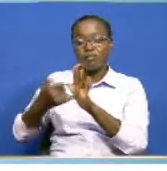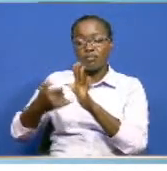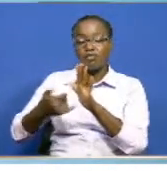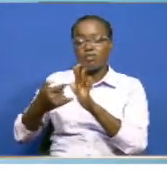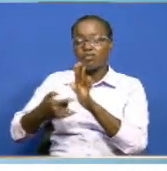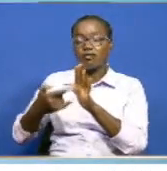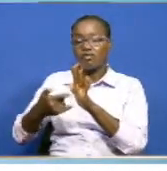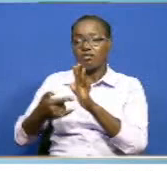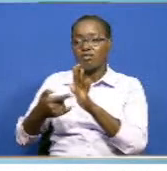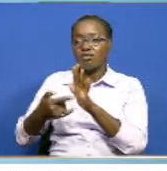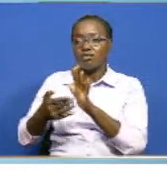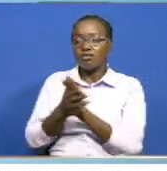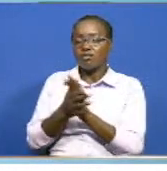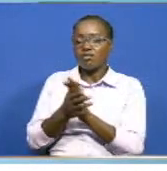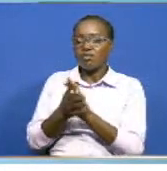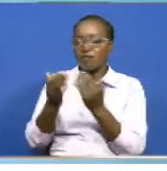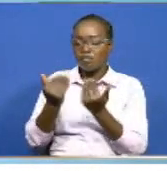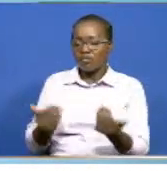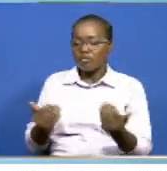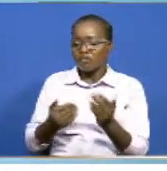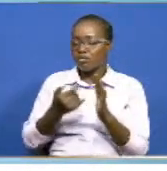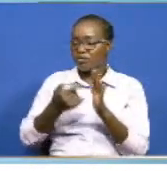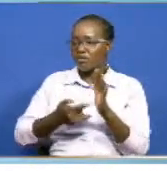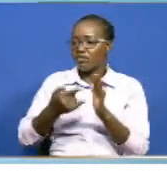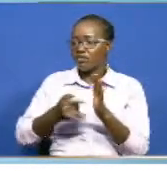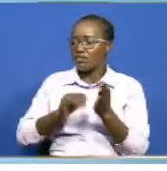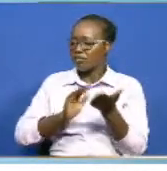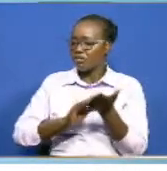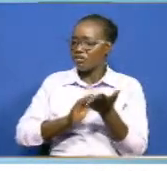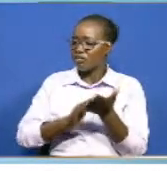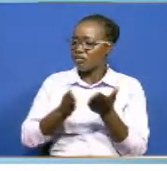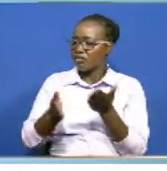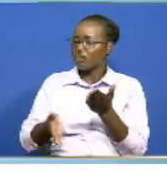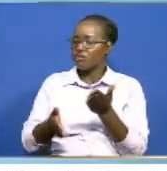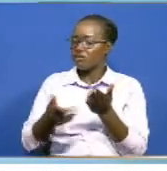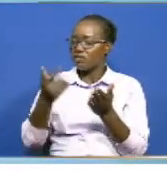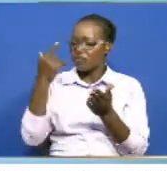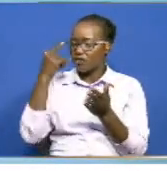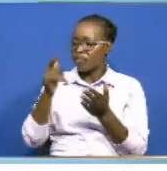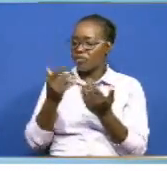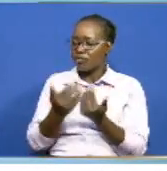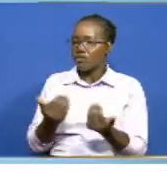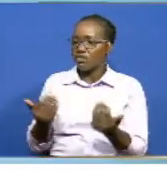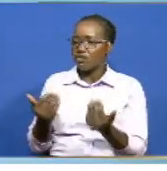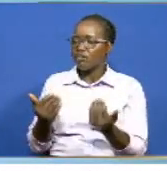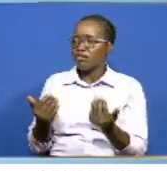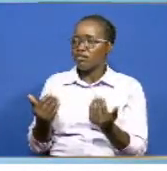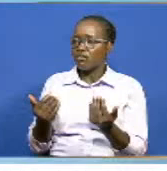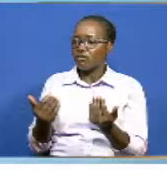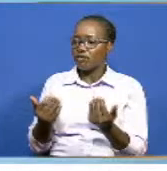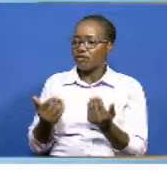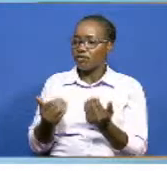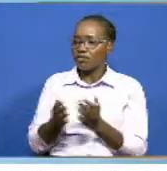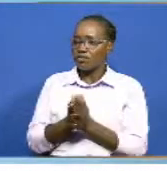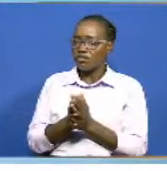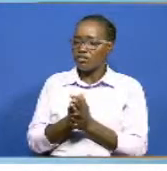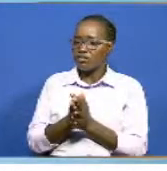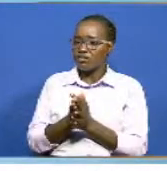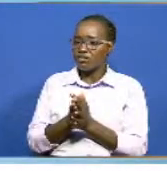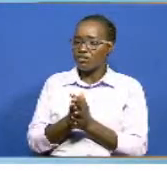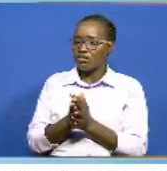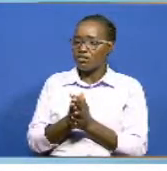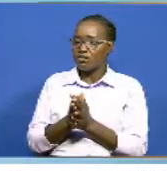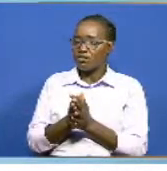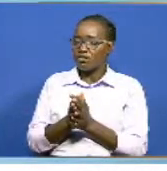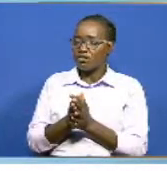ya YouTube ya watoto, yani ile content ambayo imewekwa kwa hiyo YouTube ni ile inastahili kuona na watoto